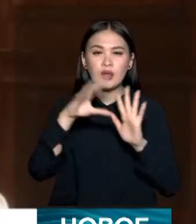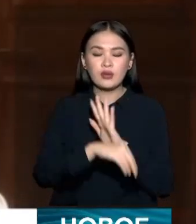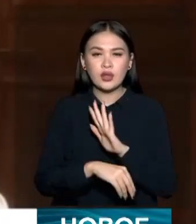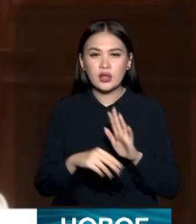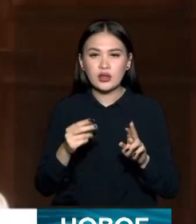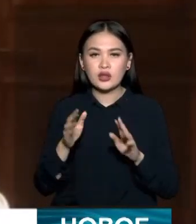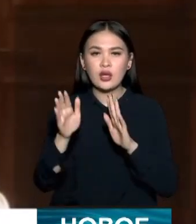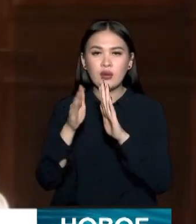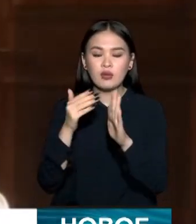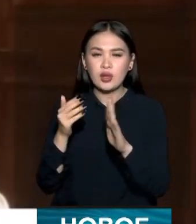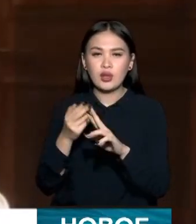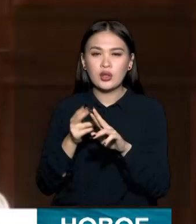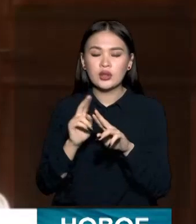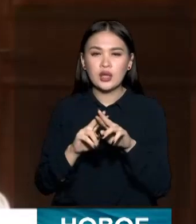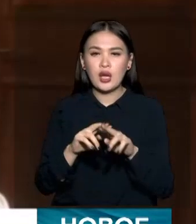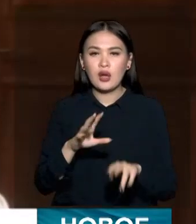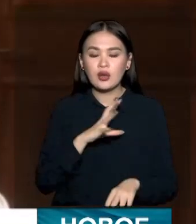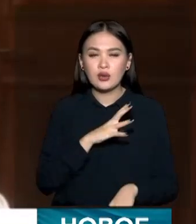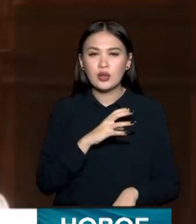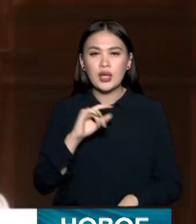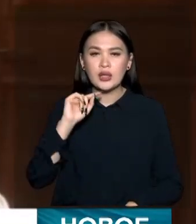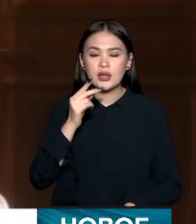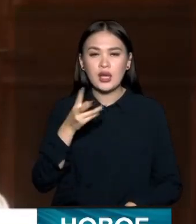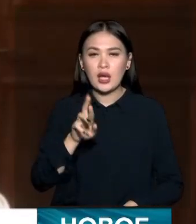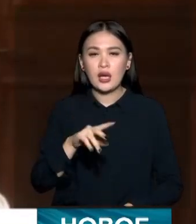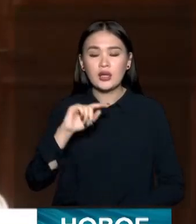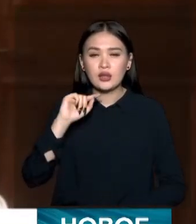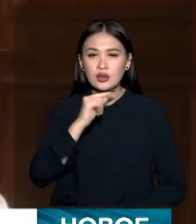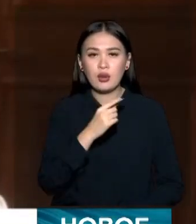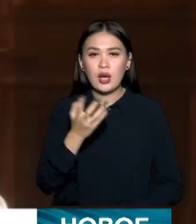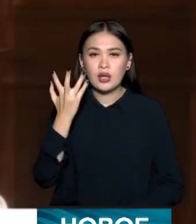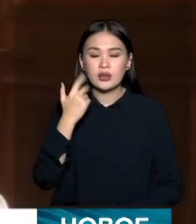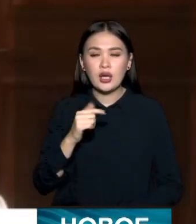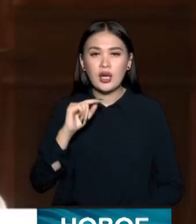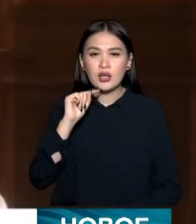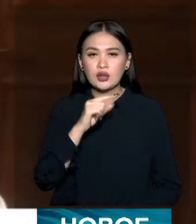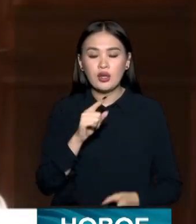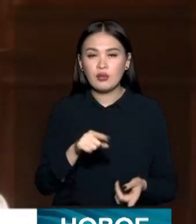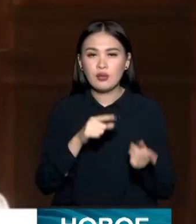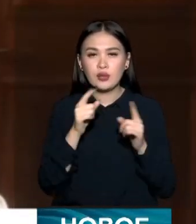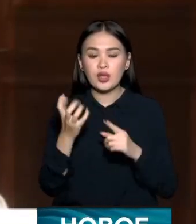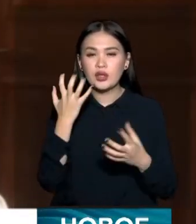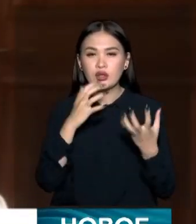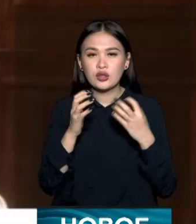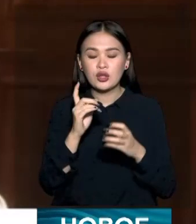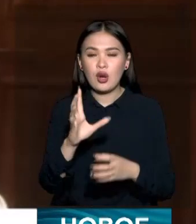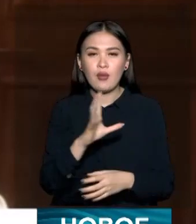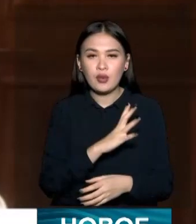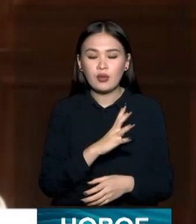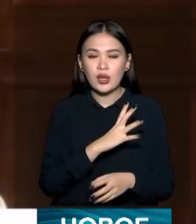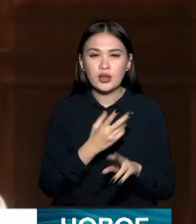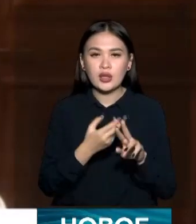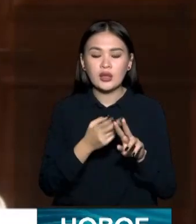его называю, или холодный душ для экономики, но в то время, когда экономика вот так перегревается, и тут очень